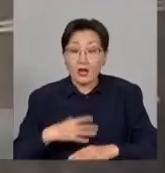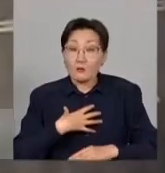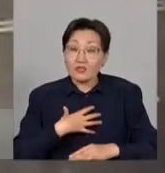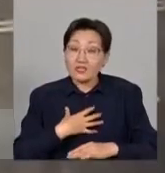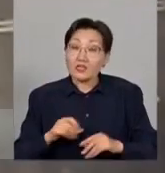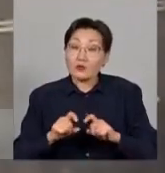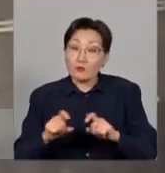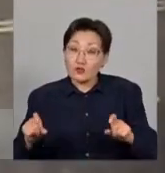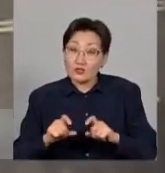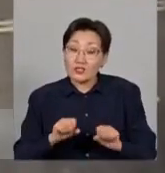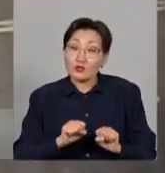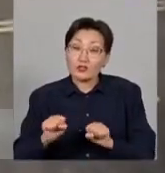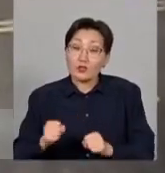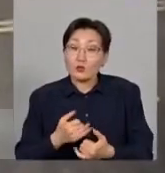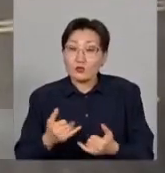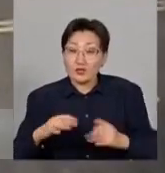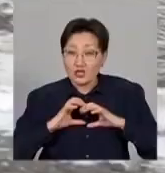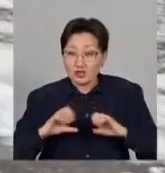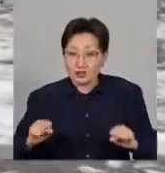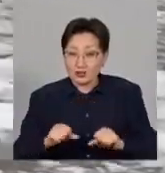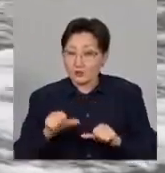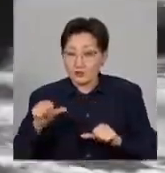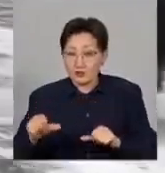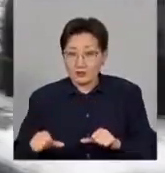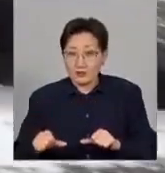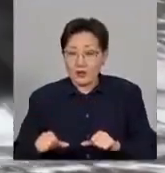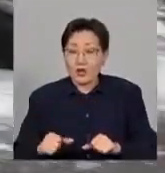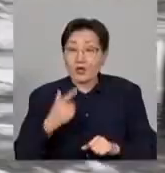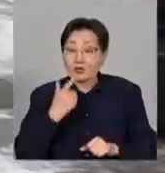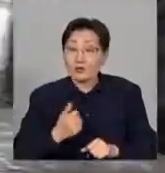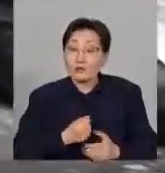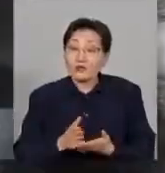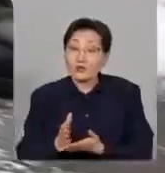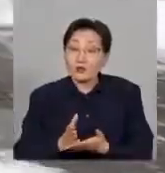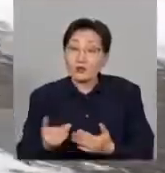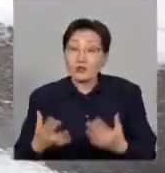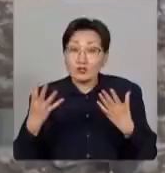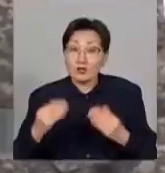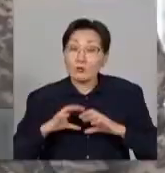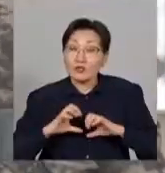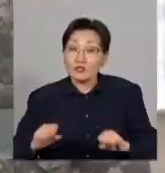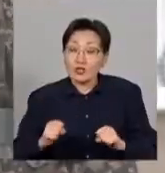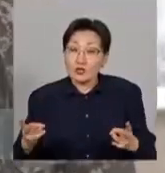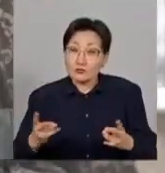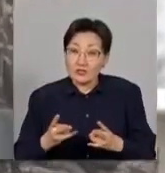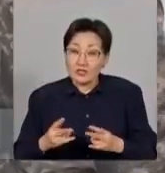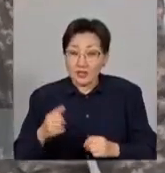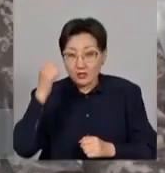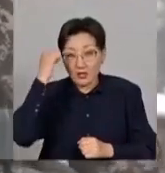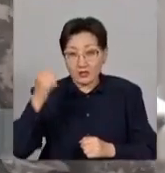стратегиялық ғимаратты қорғауда көрсеткен ерлігі ерен. Отан алдында адал қызмет еткен үшін бүгінгінің батырлары тиісті